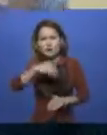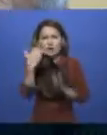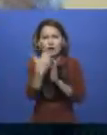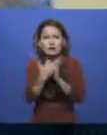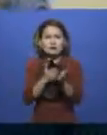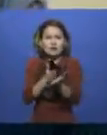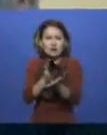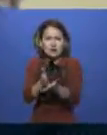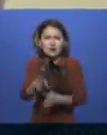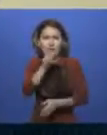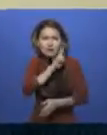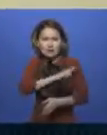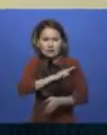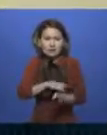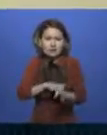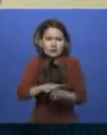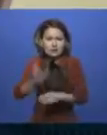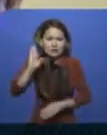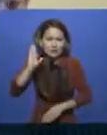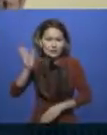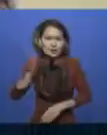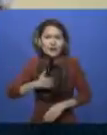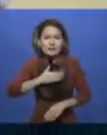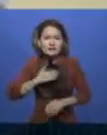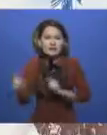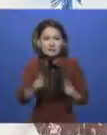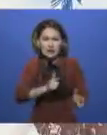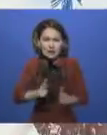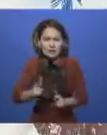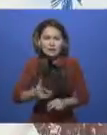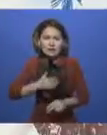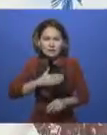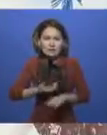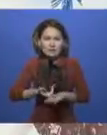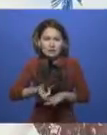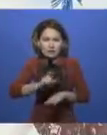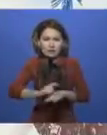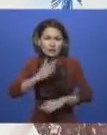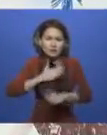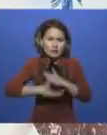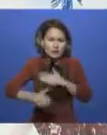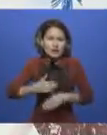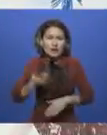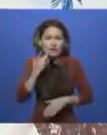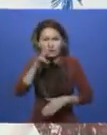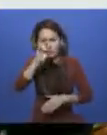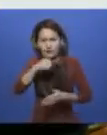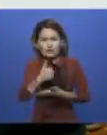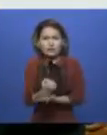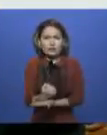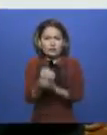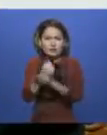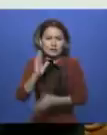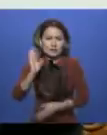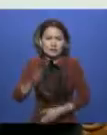стратегиялық кезеңдерге жетеміз. Оған біз даярмыз, біз оған қуанамыз, біз оны қолдаймыз.